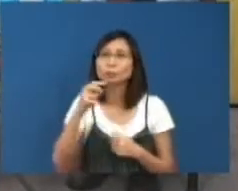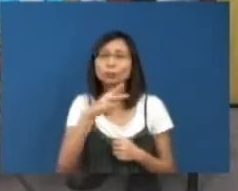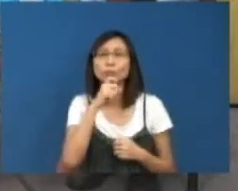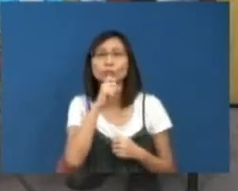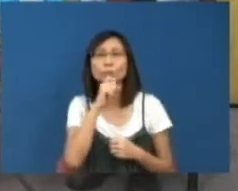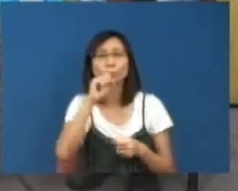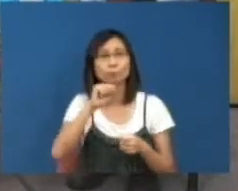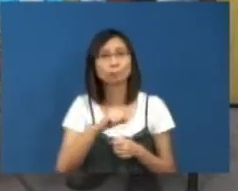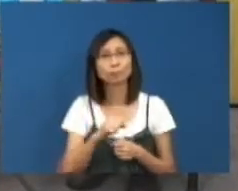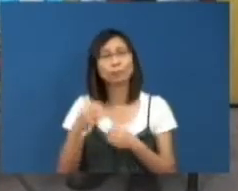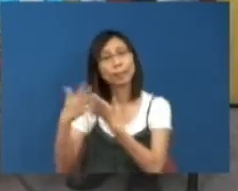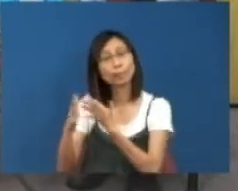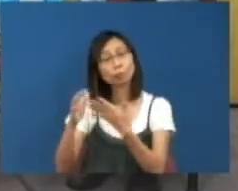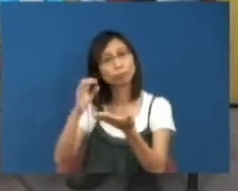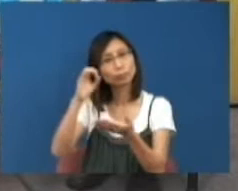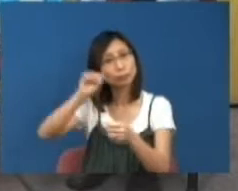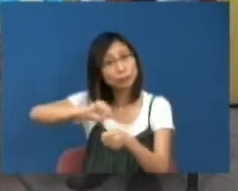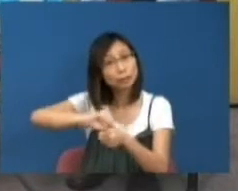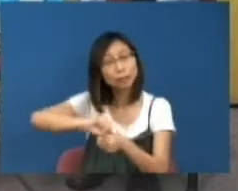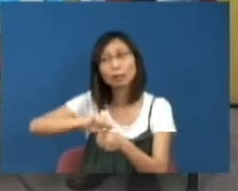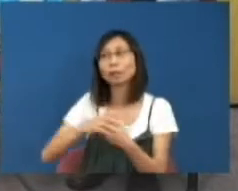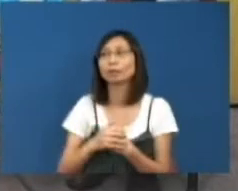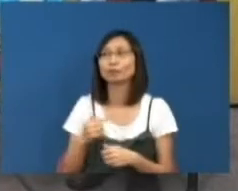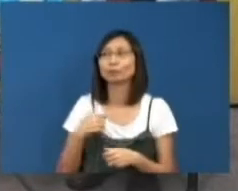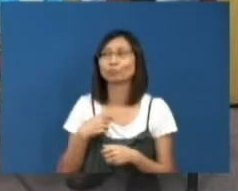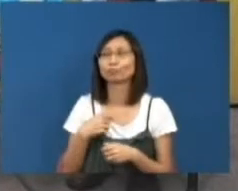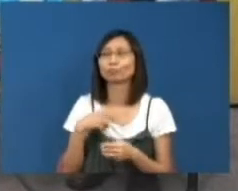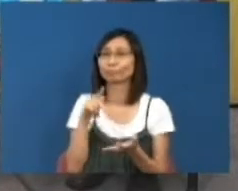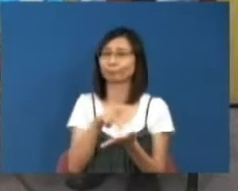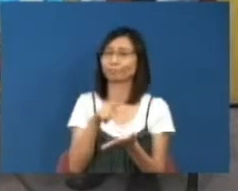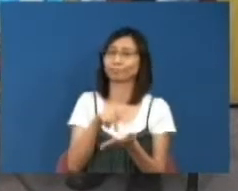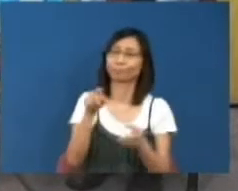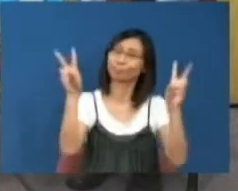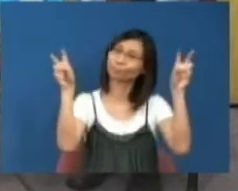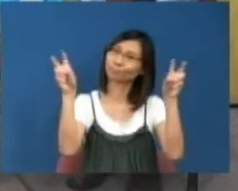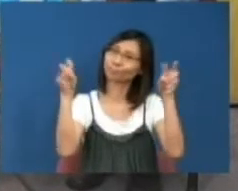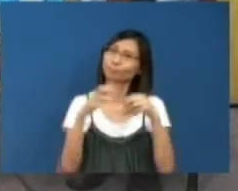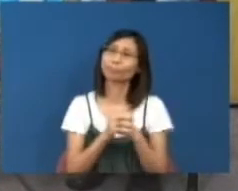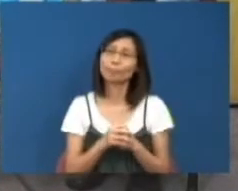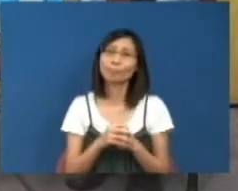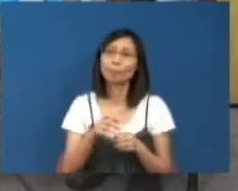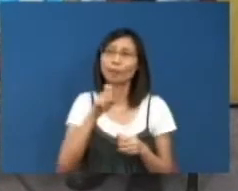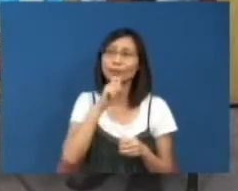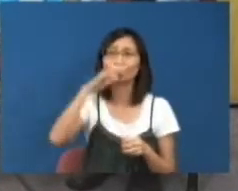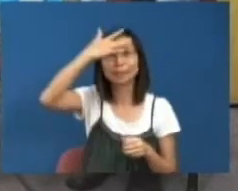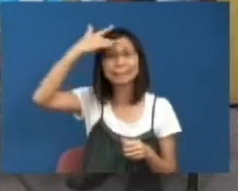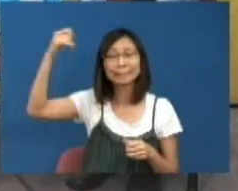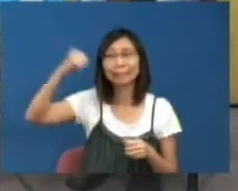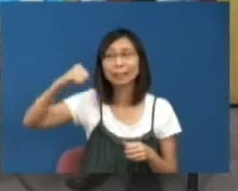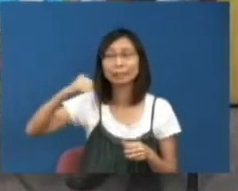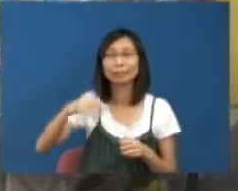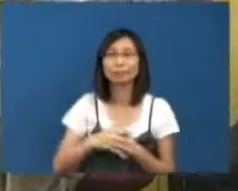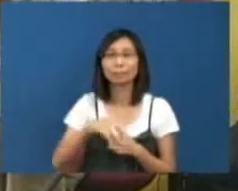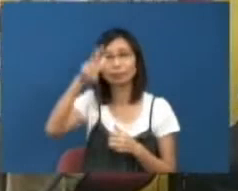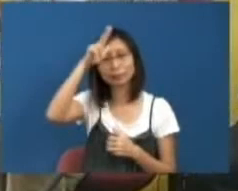有增加排放咧，就係、是我想借你呢個題目咧，就講就係、是有啲熱能咧係我哋政府，譬